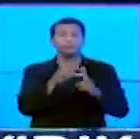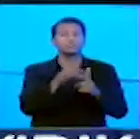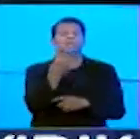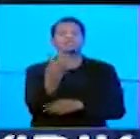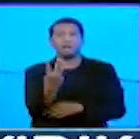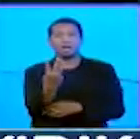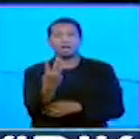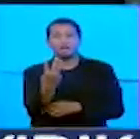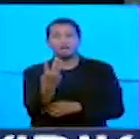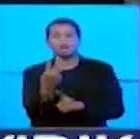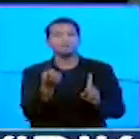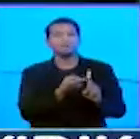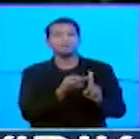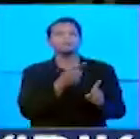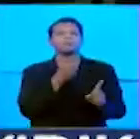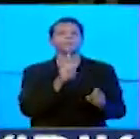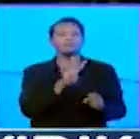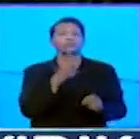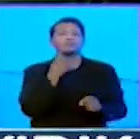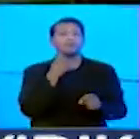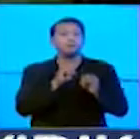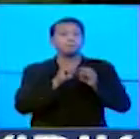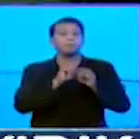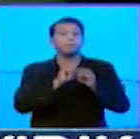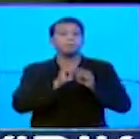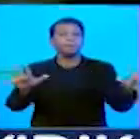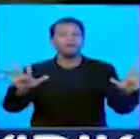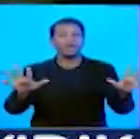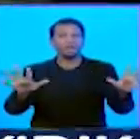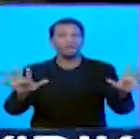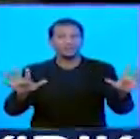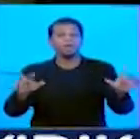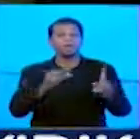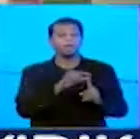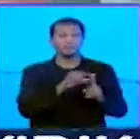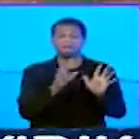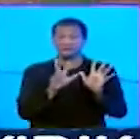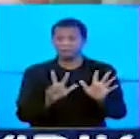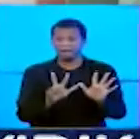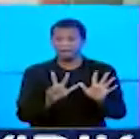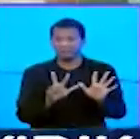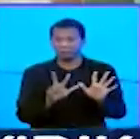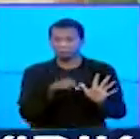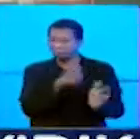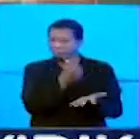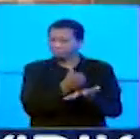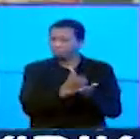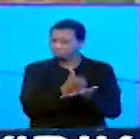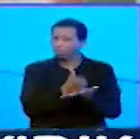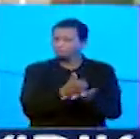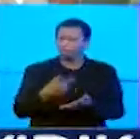pasal pertama pasal 4 tentang penyebaran pasal kedua ekor pasal 8 tentang sengaja menjadi objek dan pasal 27 tentang